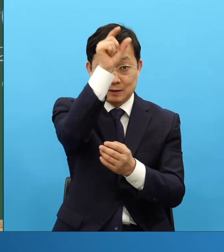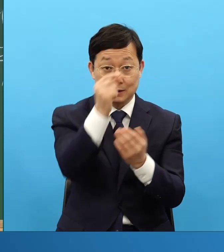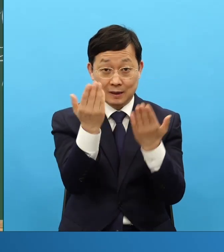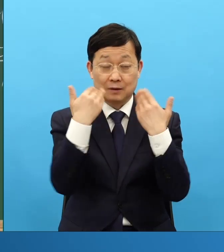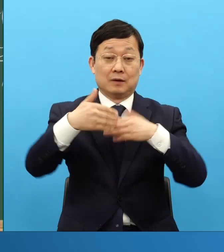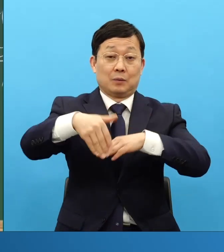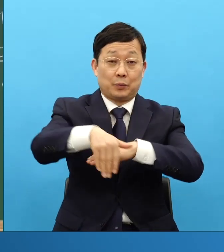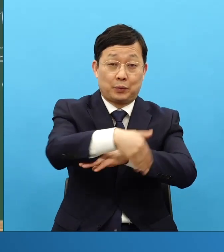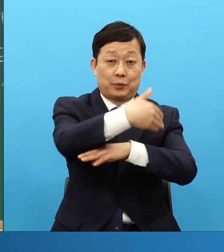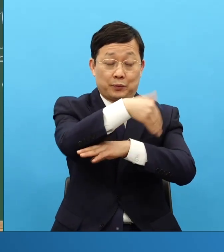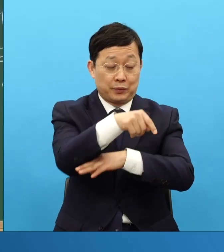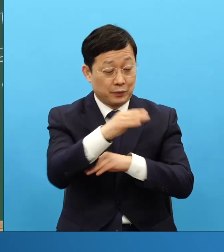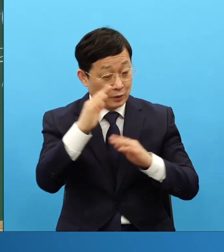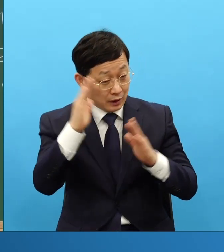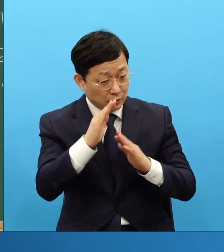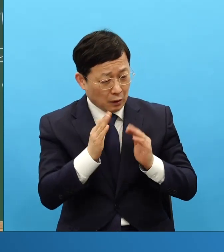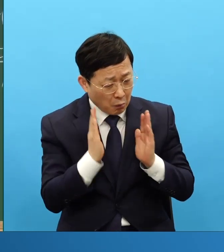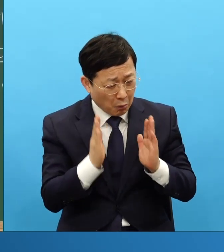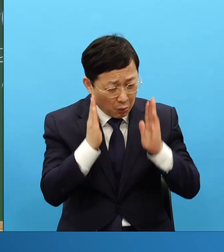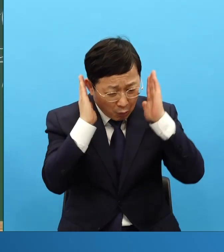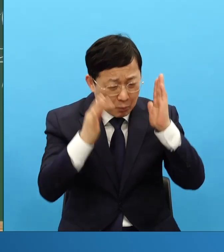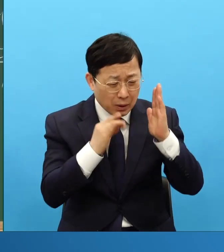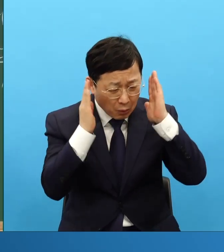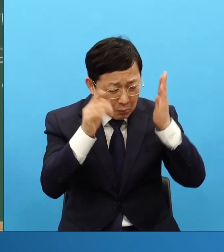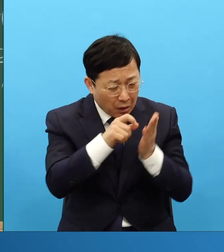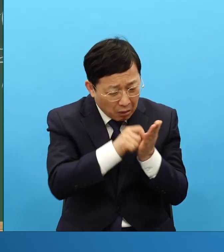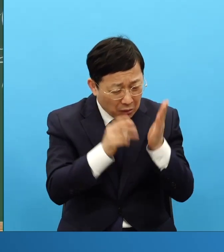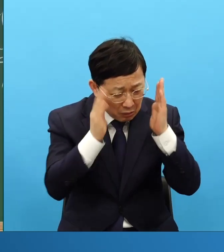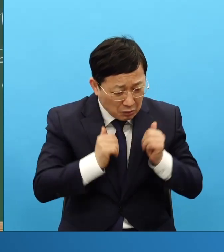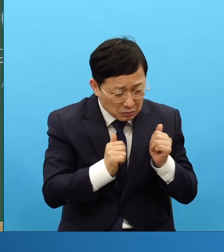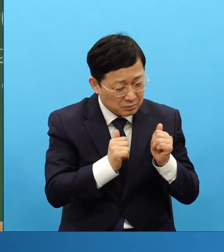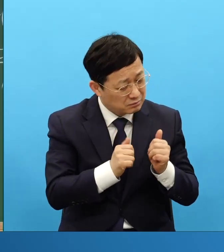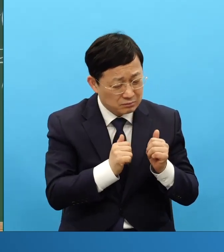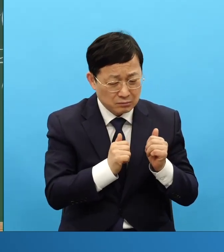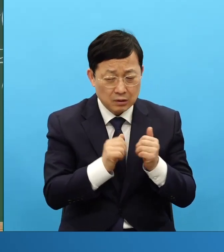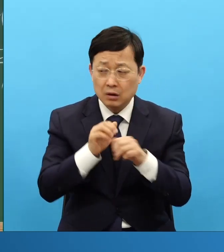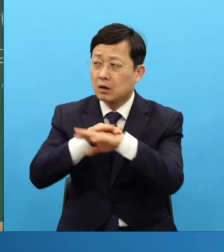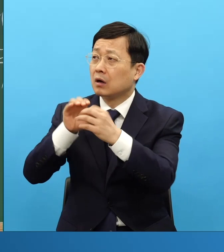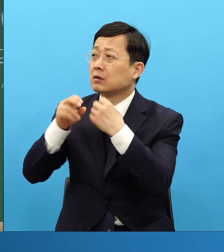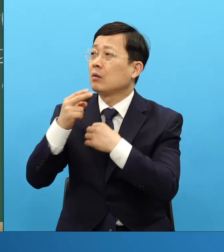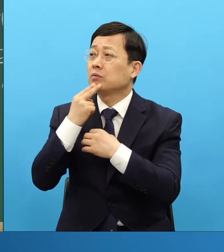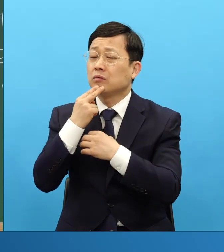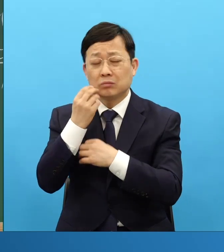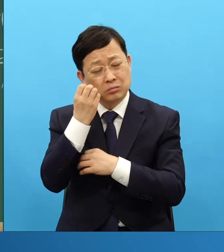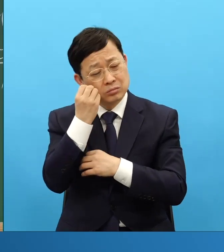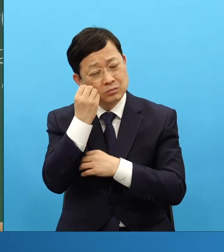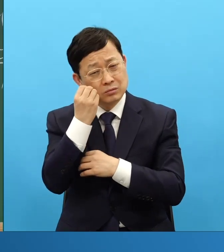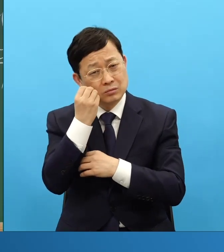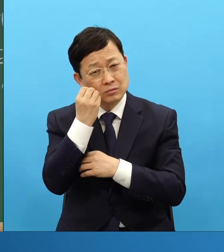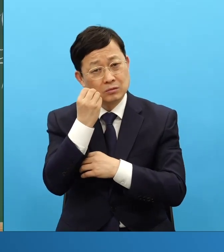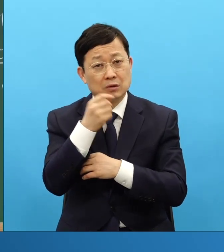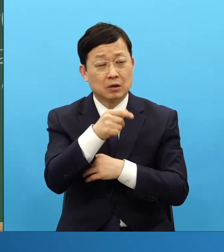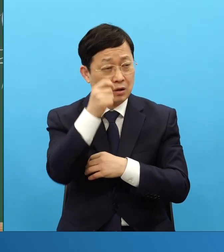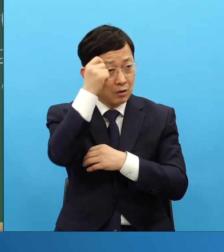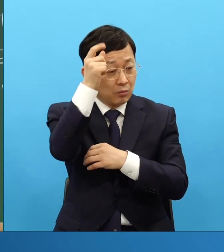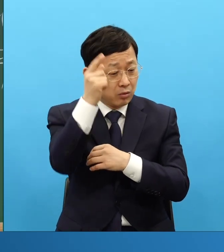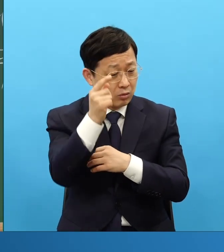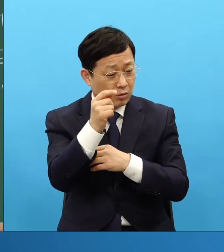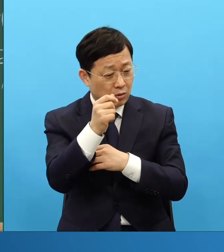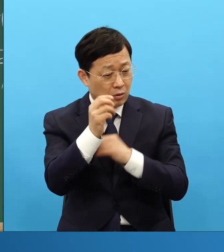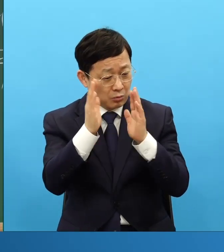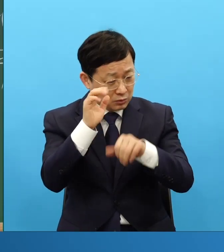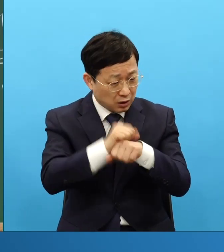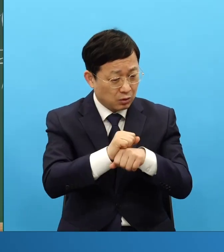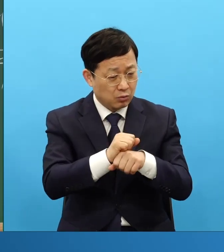this at all. We're all still attending seminary and do the same studies, but I don't know why they only focus on that. 아니, 똑같이 공부하는데 내보다 훌륭한 사람들 훨씬 많아요.